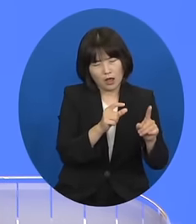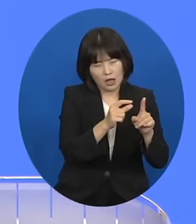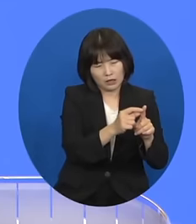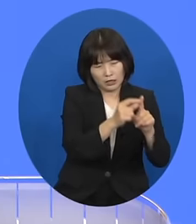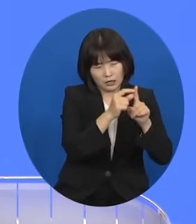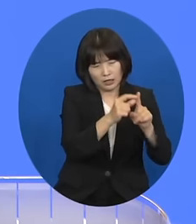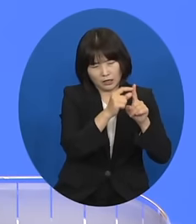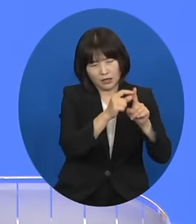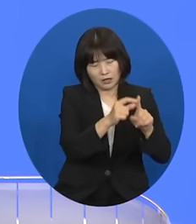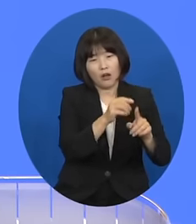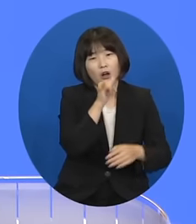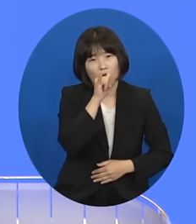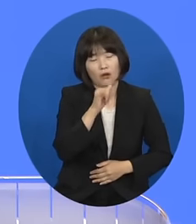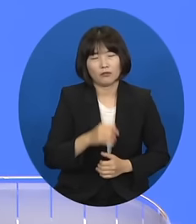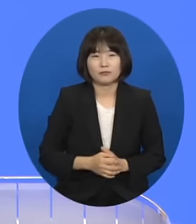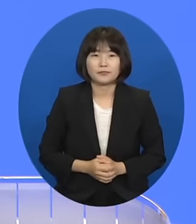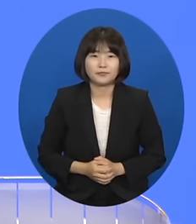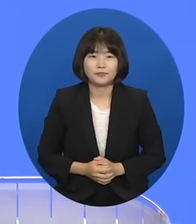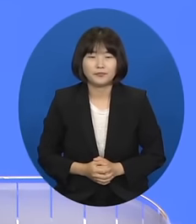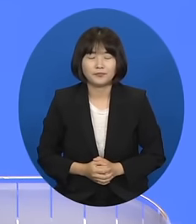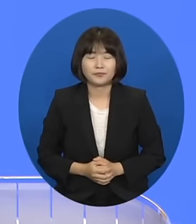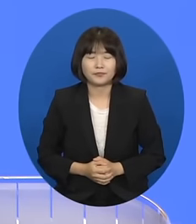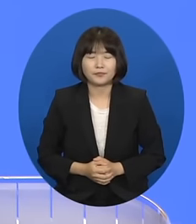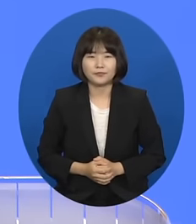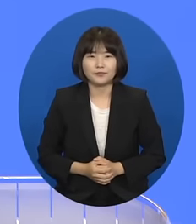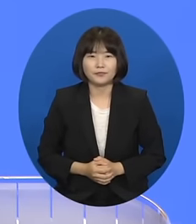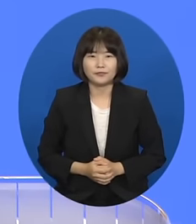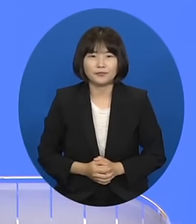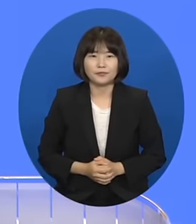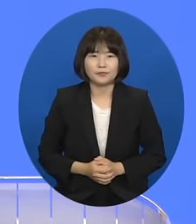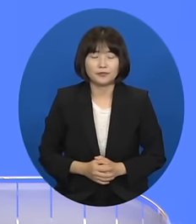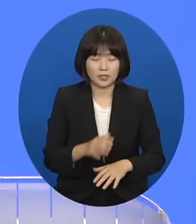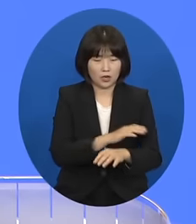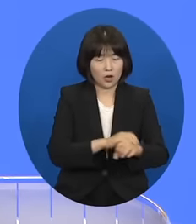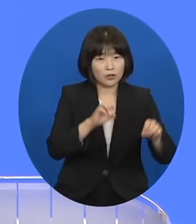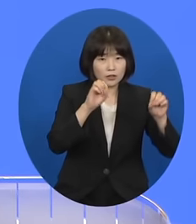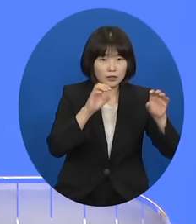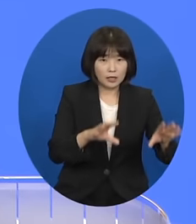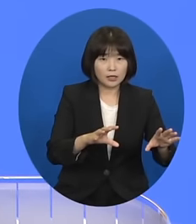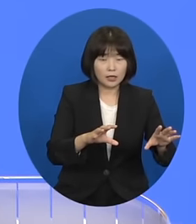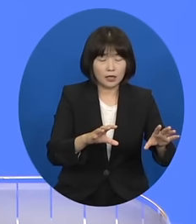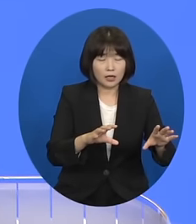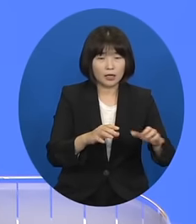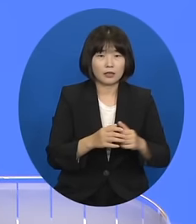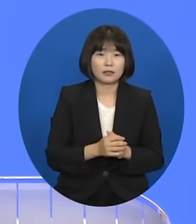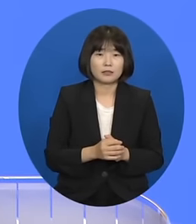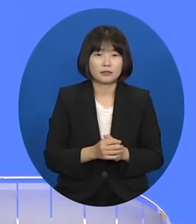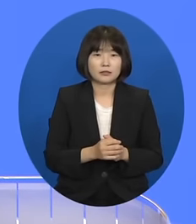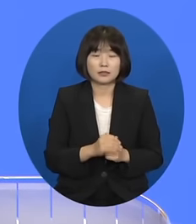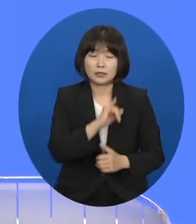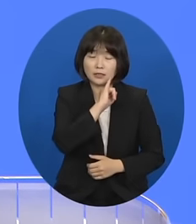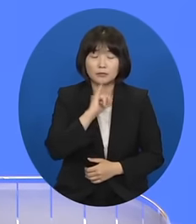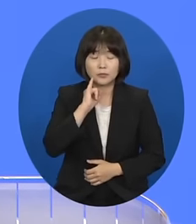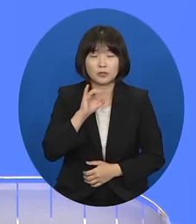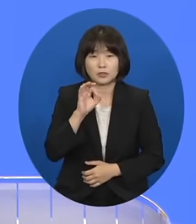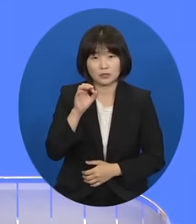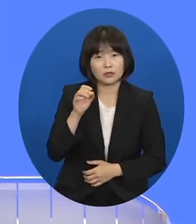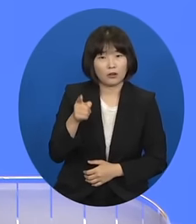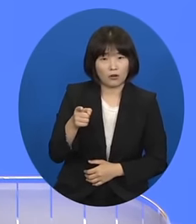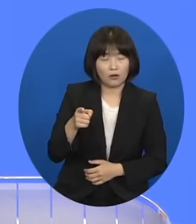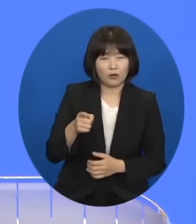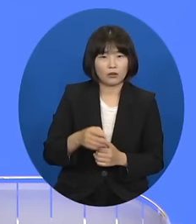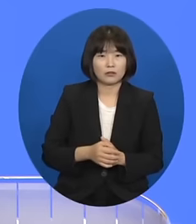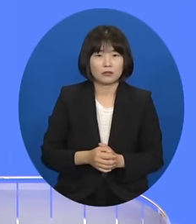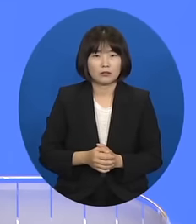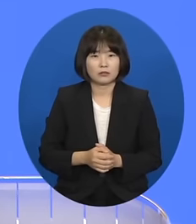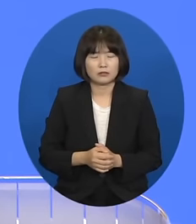지금 시편 127편에도 그 단어를 사용하고 있어요. 이 헛되다라는 이 히브리어 헤벨은 무의미하다라는 의미를